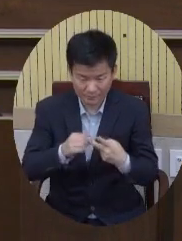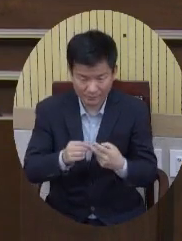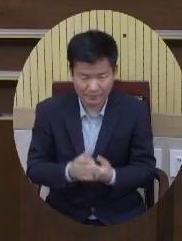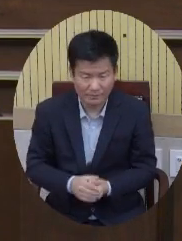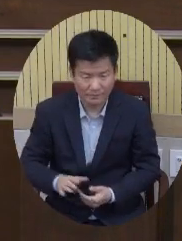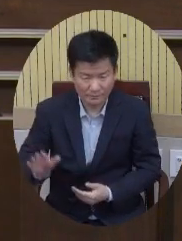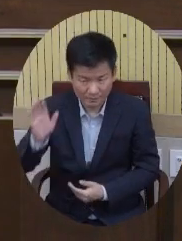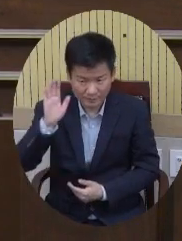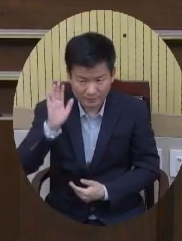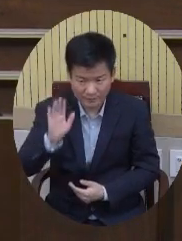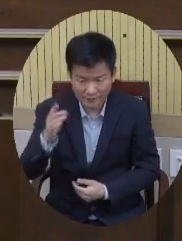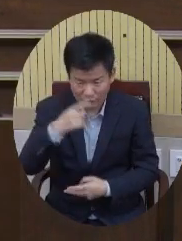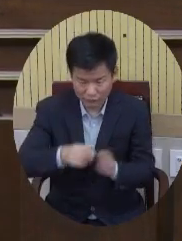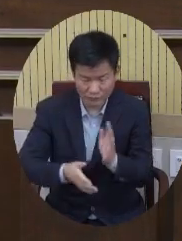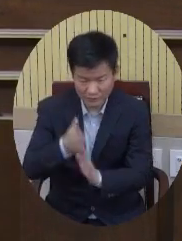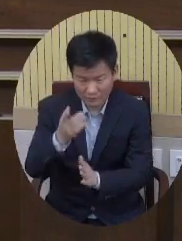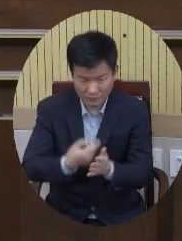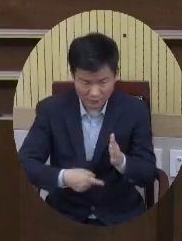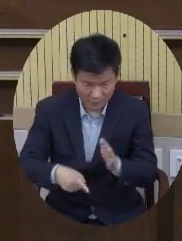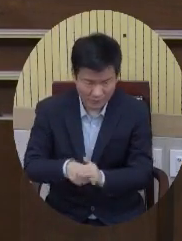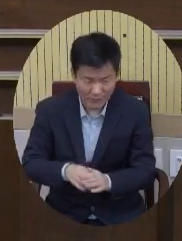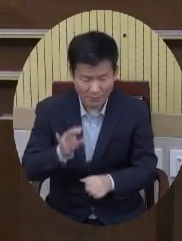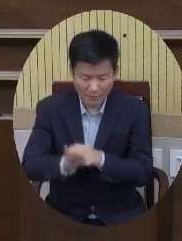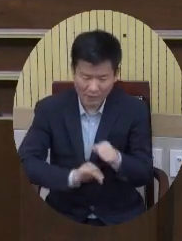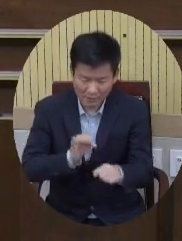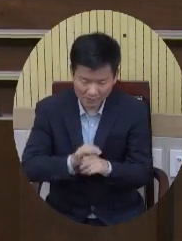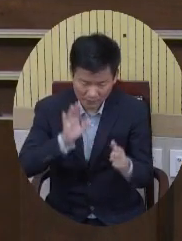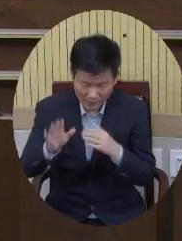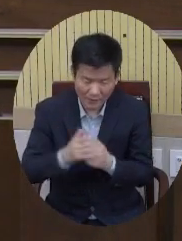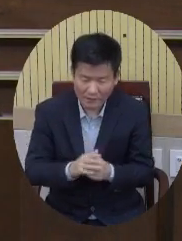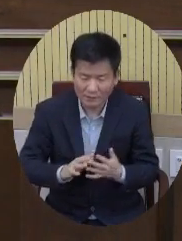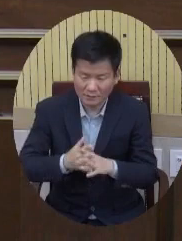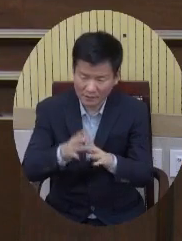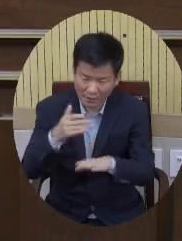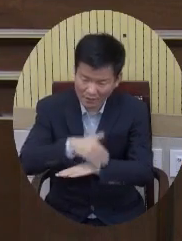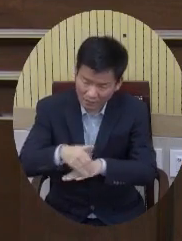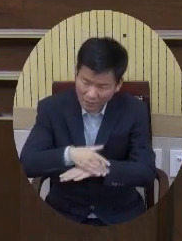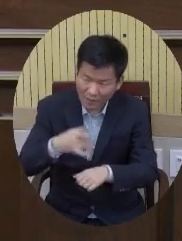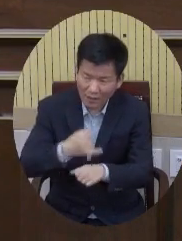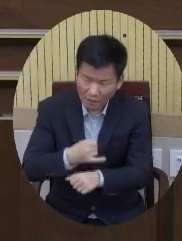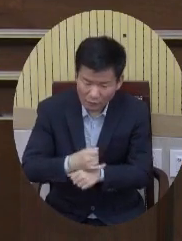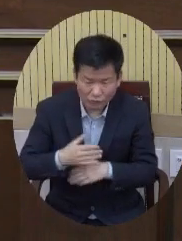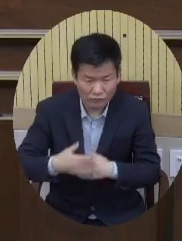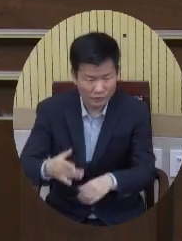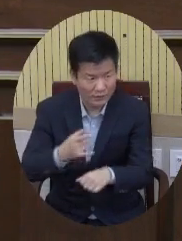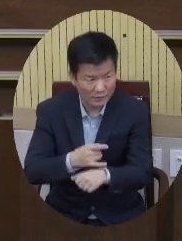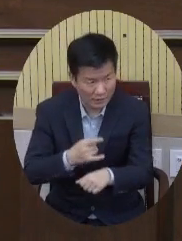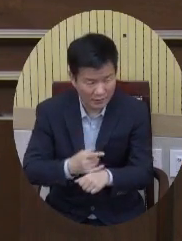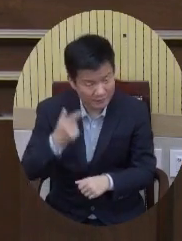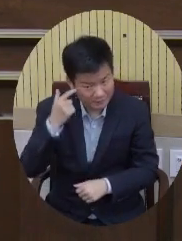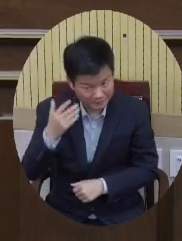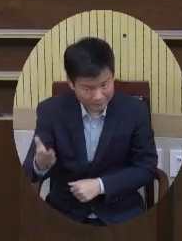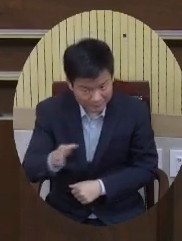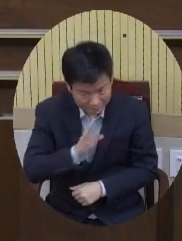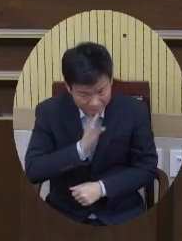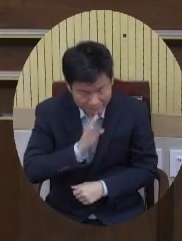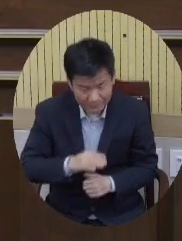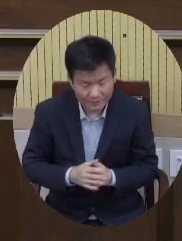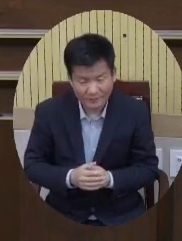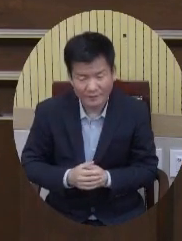미래 청주시를 위하여 100년대계를 보고 시청자 설계를 공모하고 있느냐 하는 점입니다